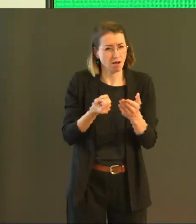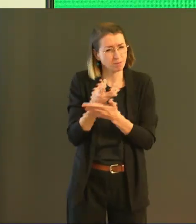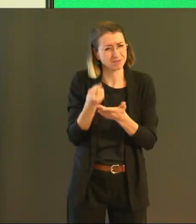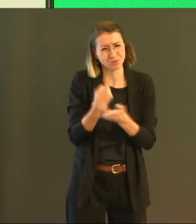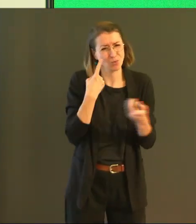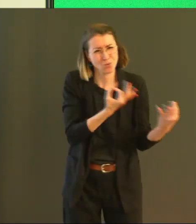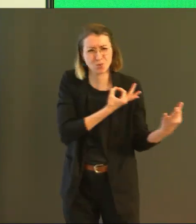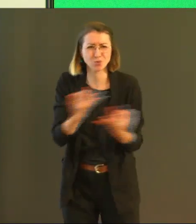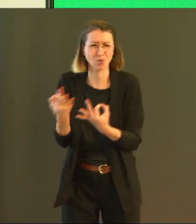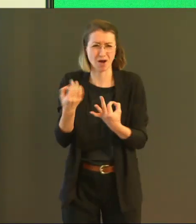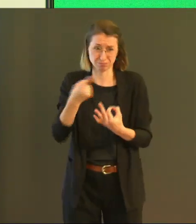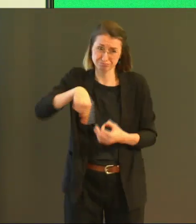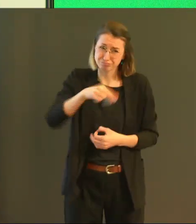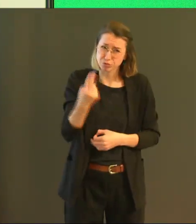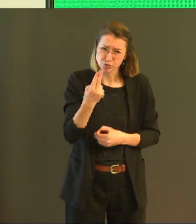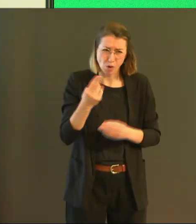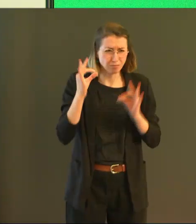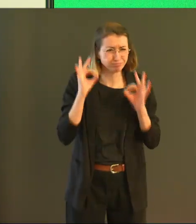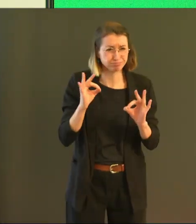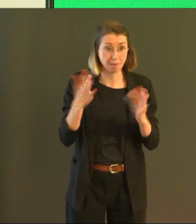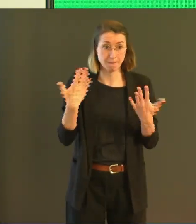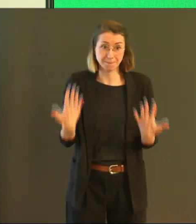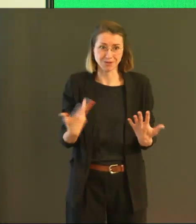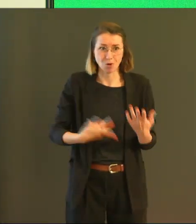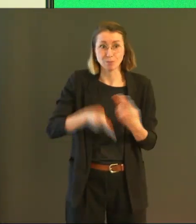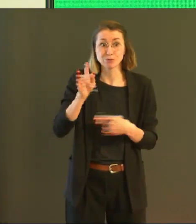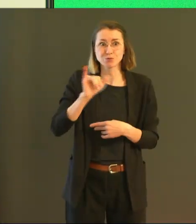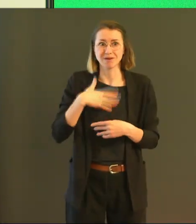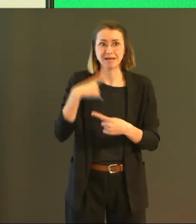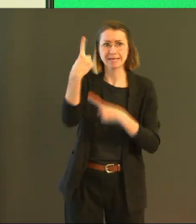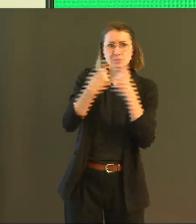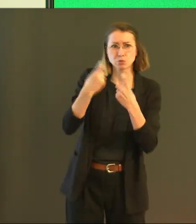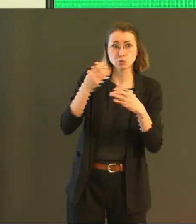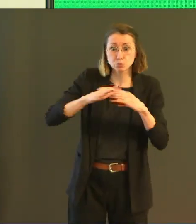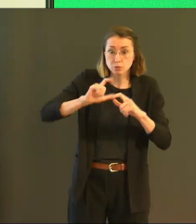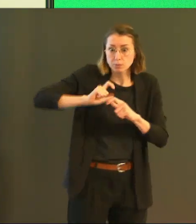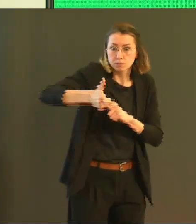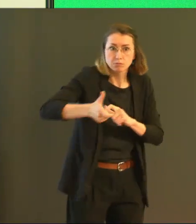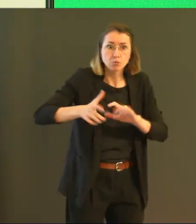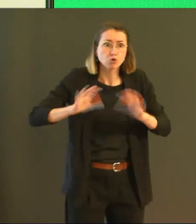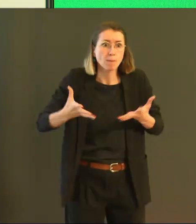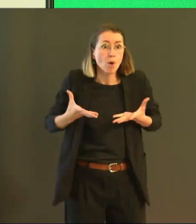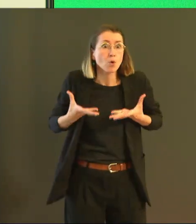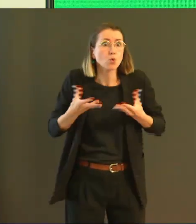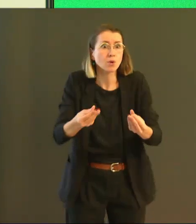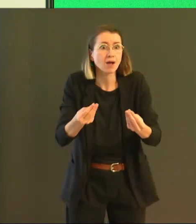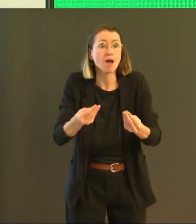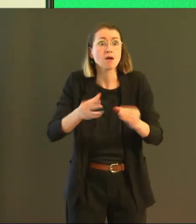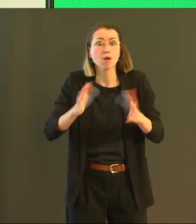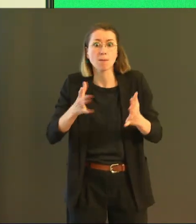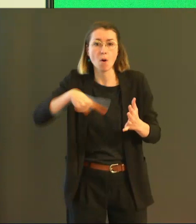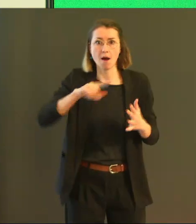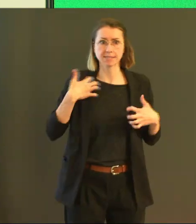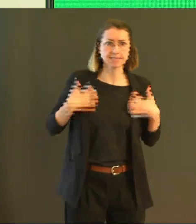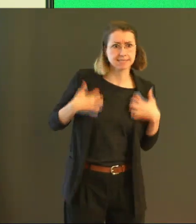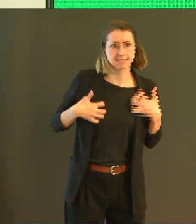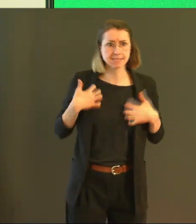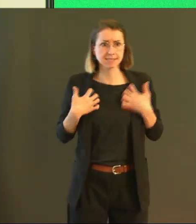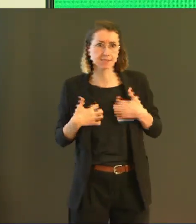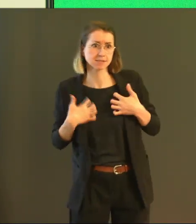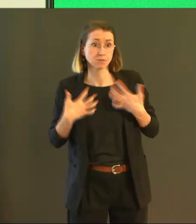davantage de questions concernant le comment comment ce retour à cette nouvelle réalité va-t-il se dérouler comment vais-je